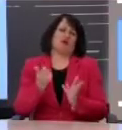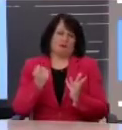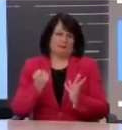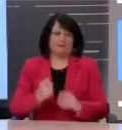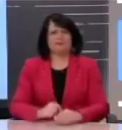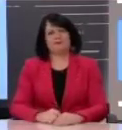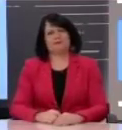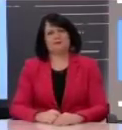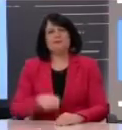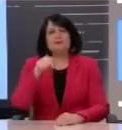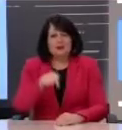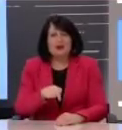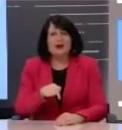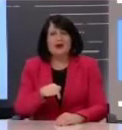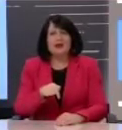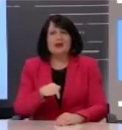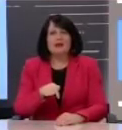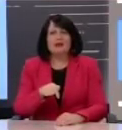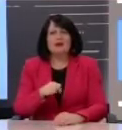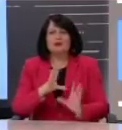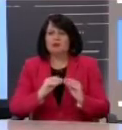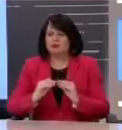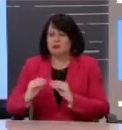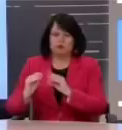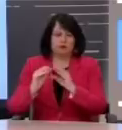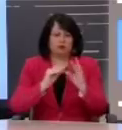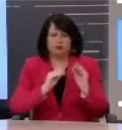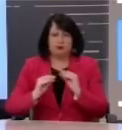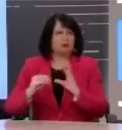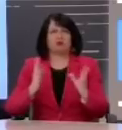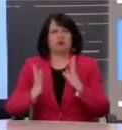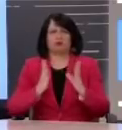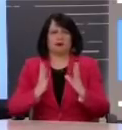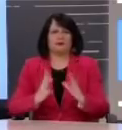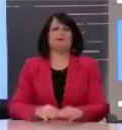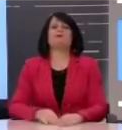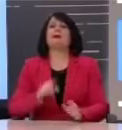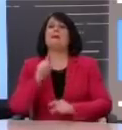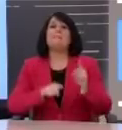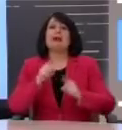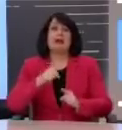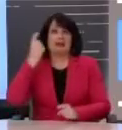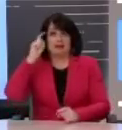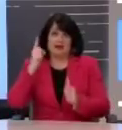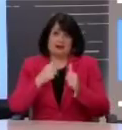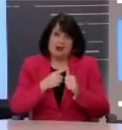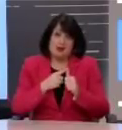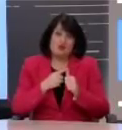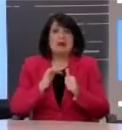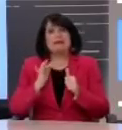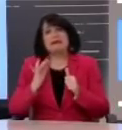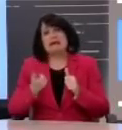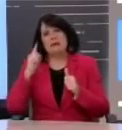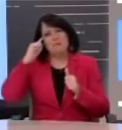Και εδώ λοιπόν στήθηκε η σπέγουλα, η επικοινωνιακή. Από κάποιους που είτε από άγνοια, είτε